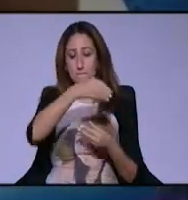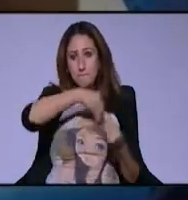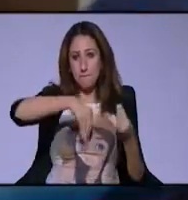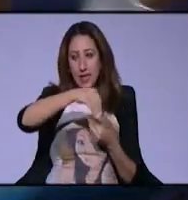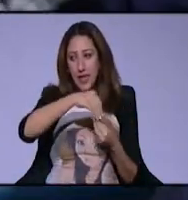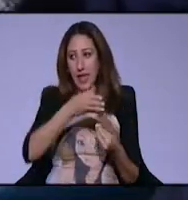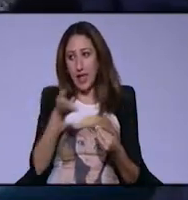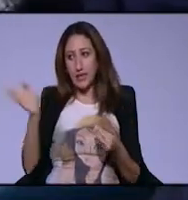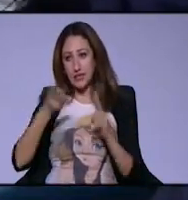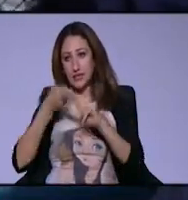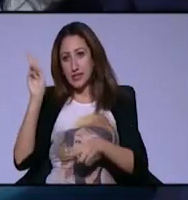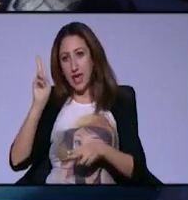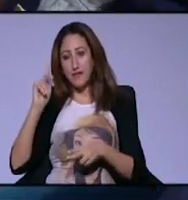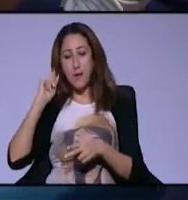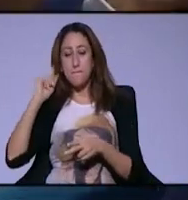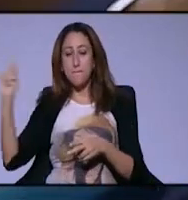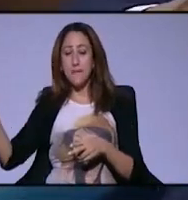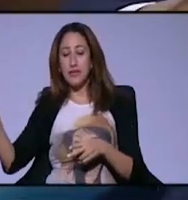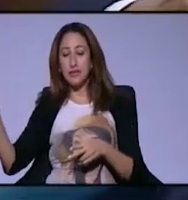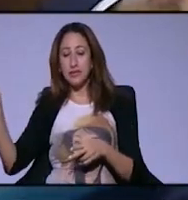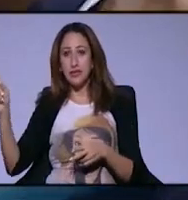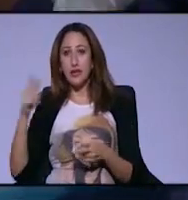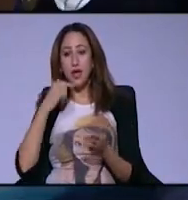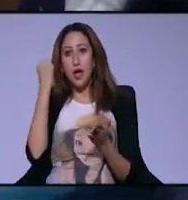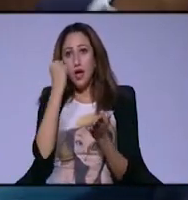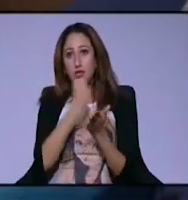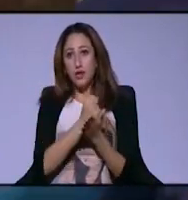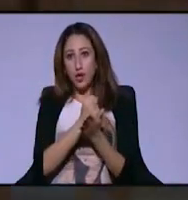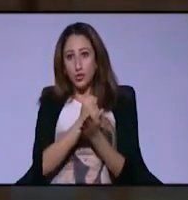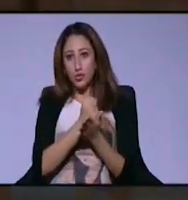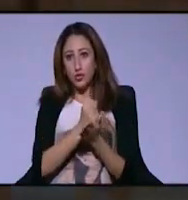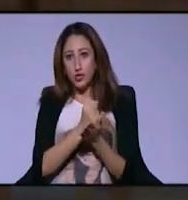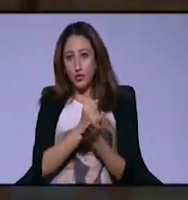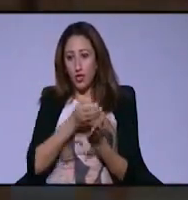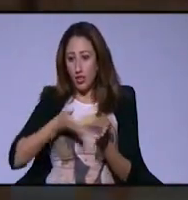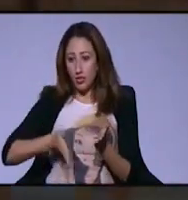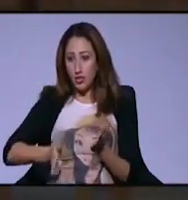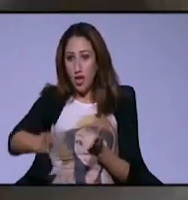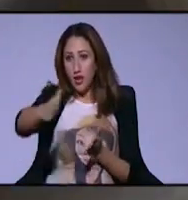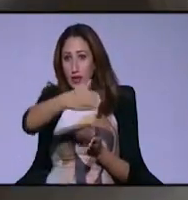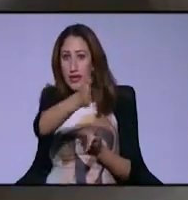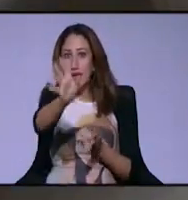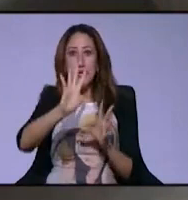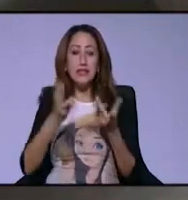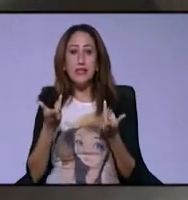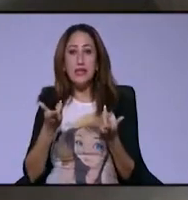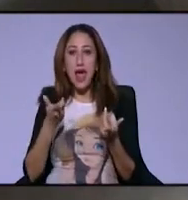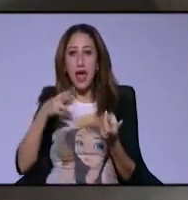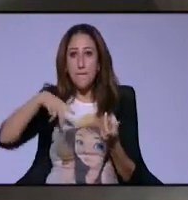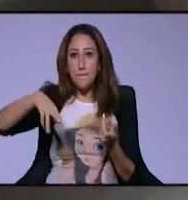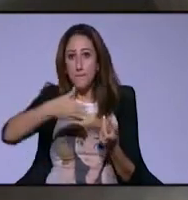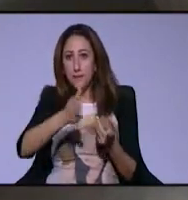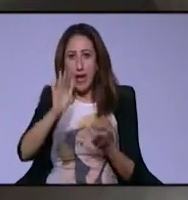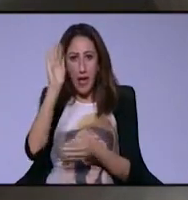المنورة. تم توثيق الطريق بدقة شديدة من خلال